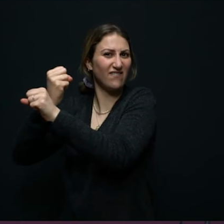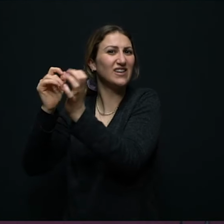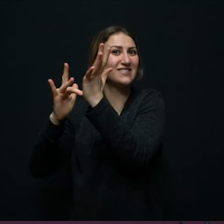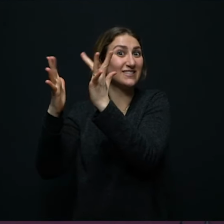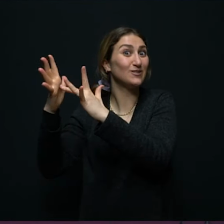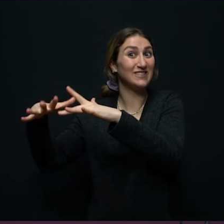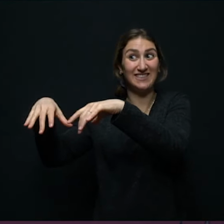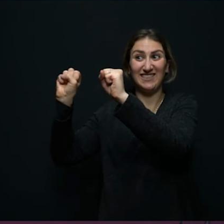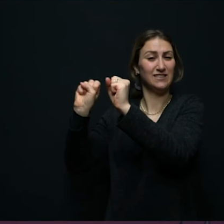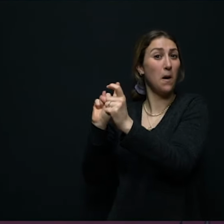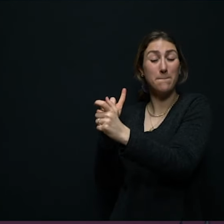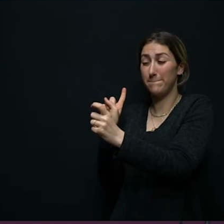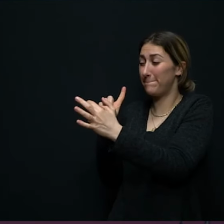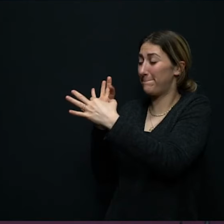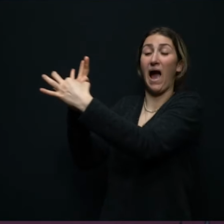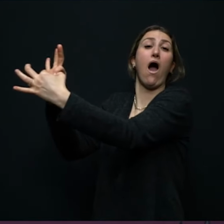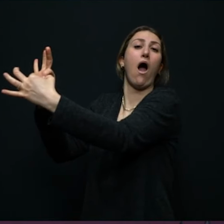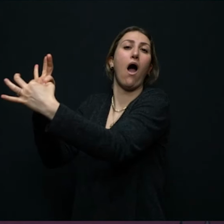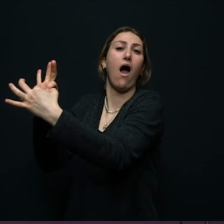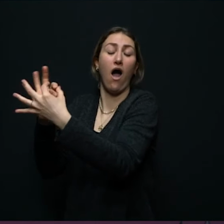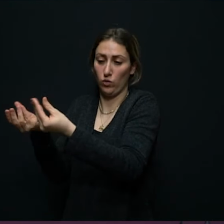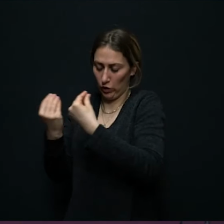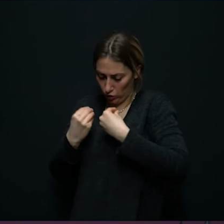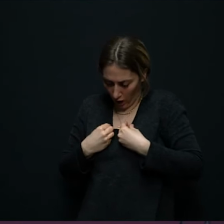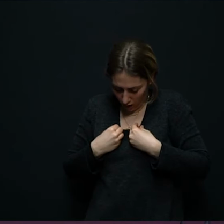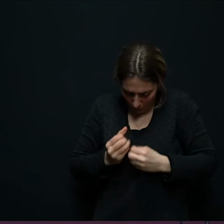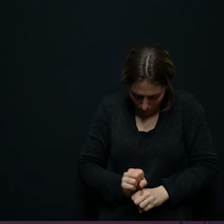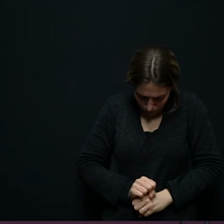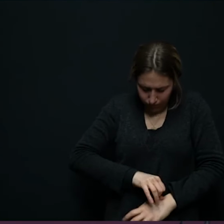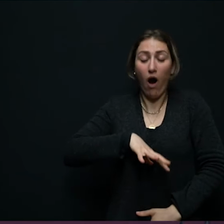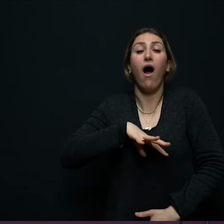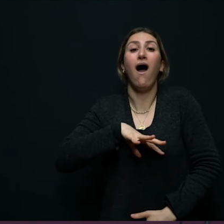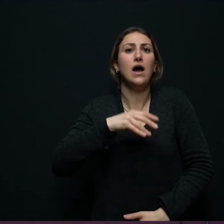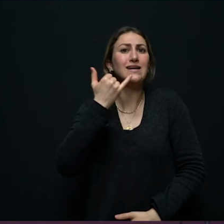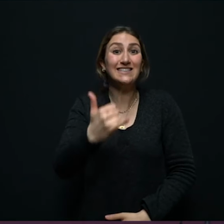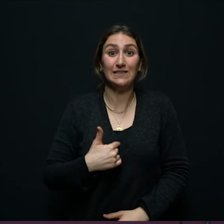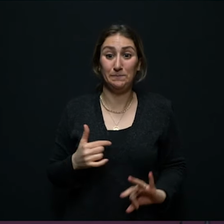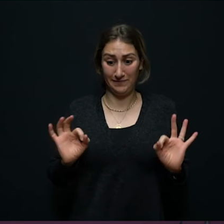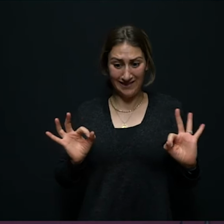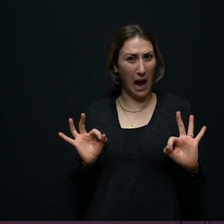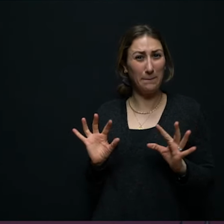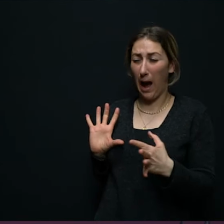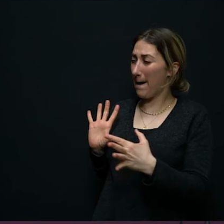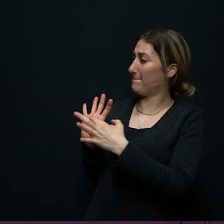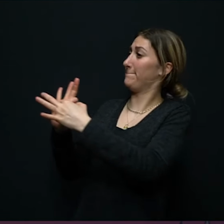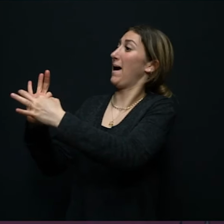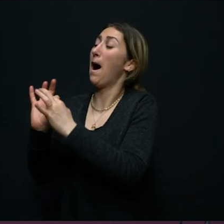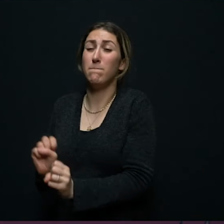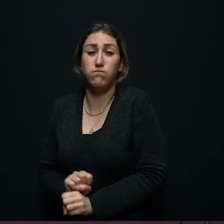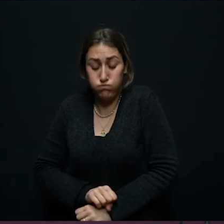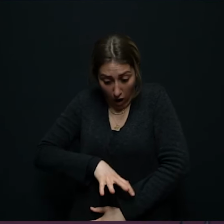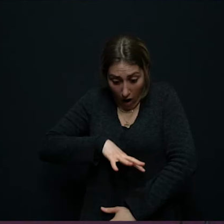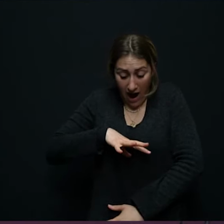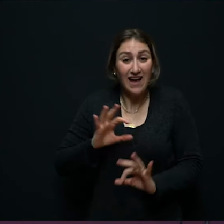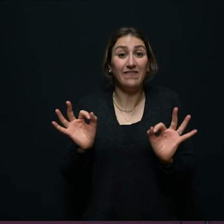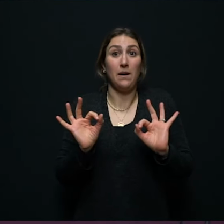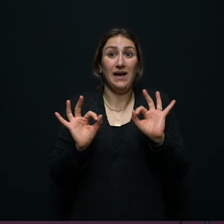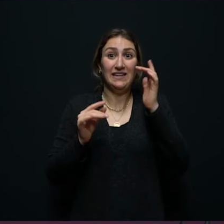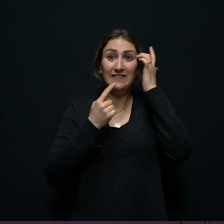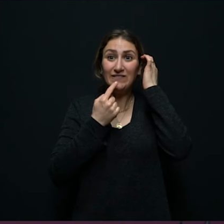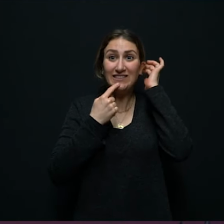et en plus nous allons chercher ailleurs ce qui manque pour être pleinement satisfait et malheureusement